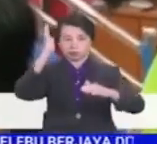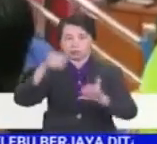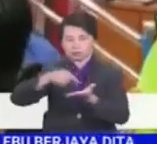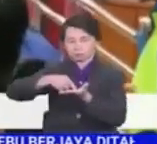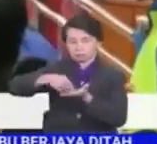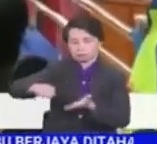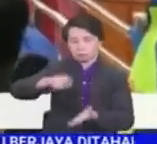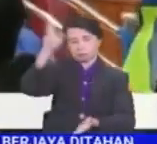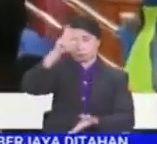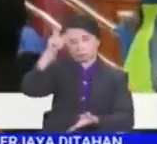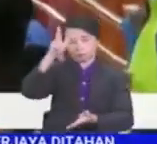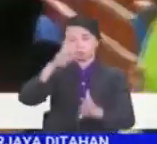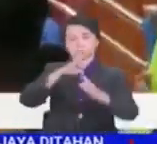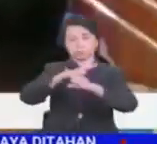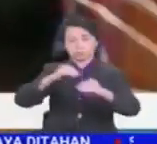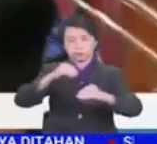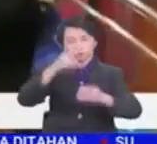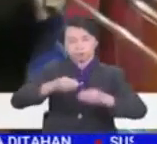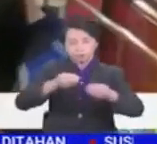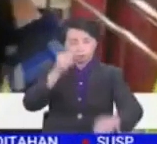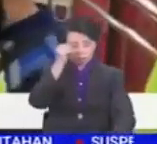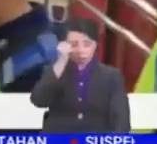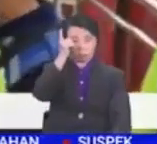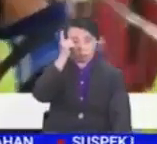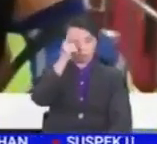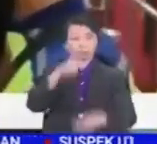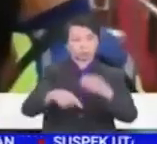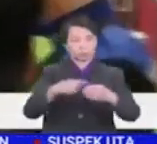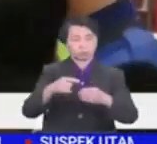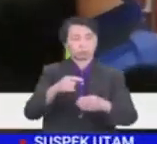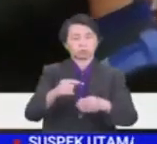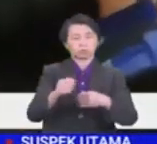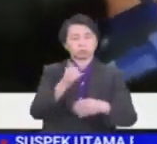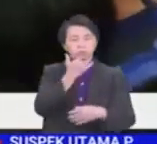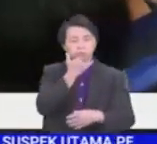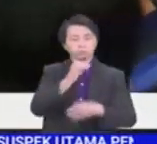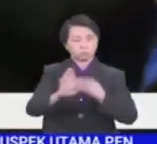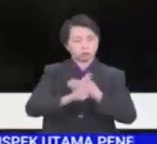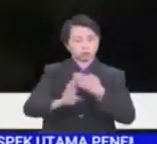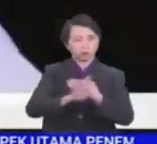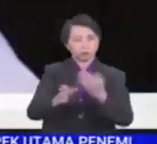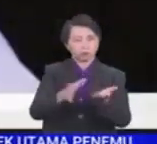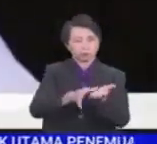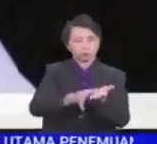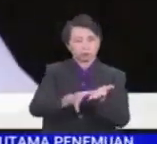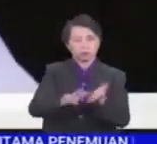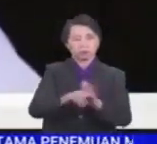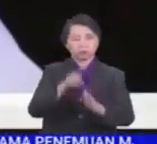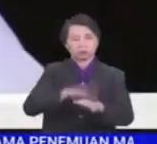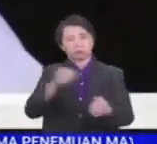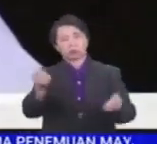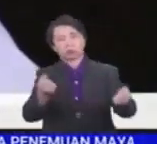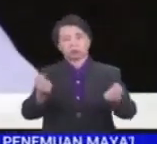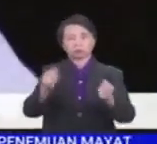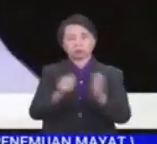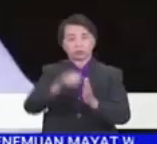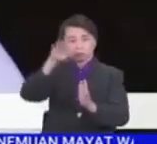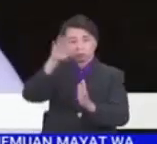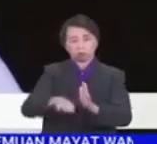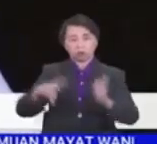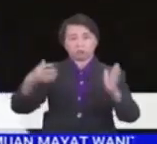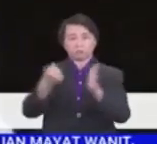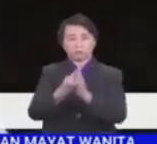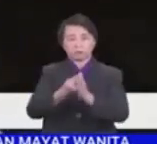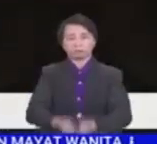dibiayai oleh kerajaan negeri untuk memberi kesedaran tentang bahaya penyalahgunaan dadah dan substance semacam madu selain mengurangkan kadar